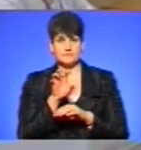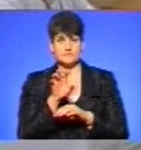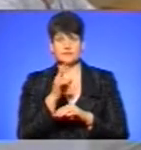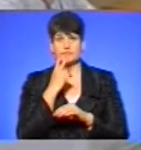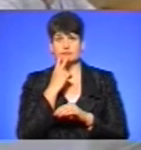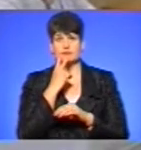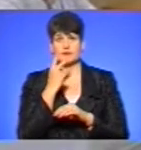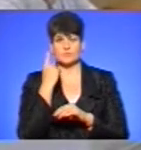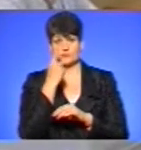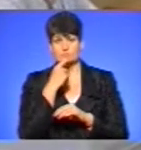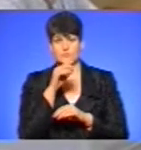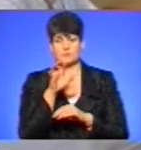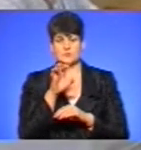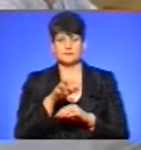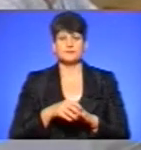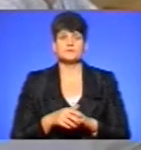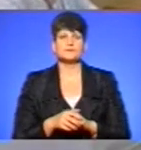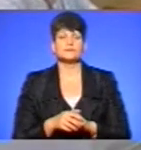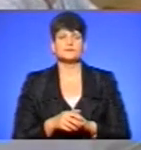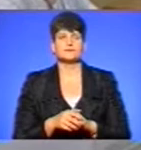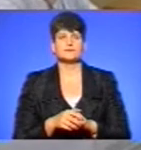в об'єктив.